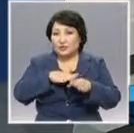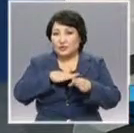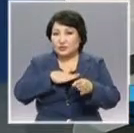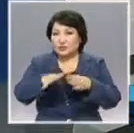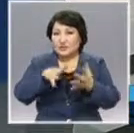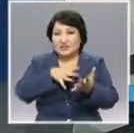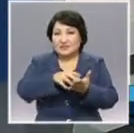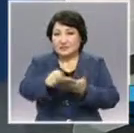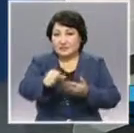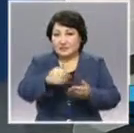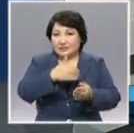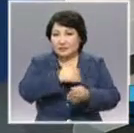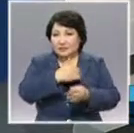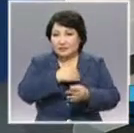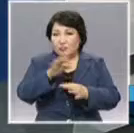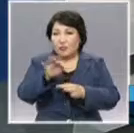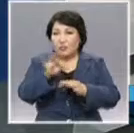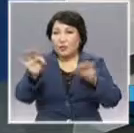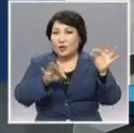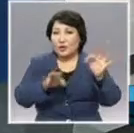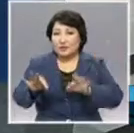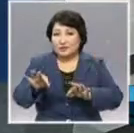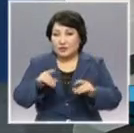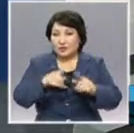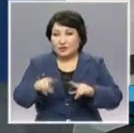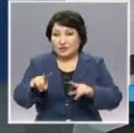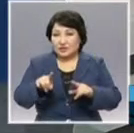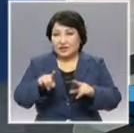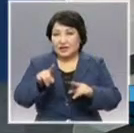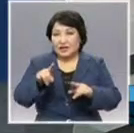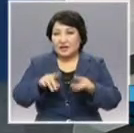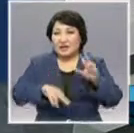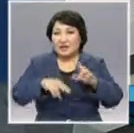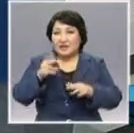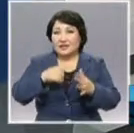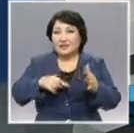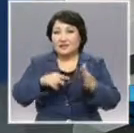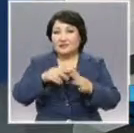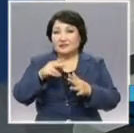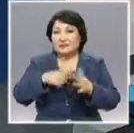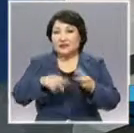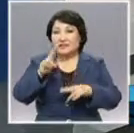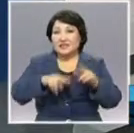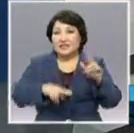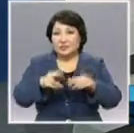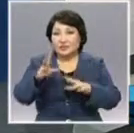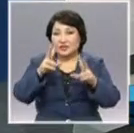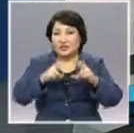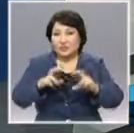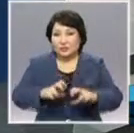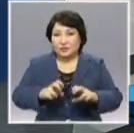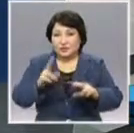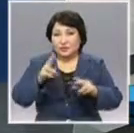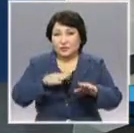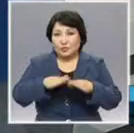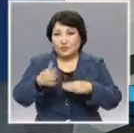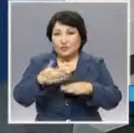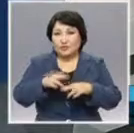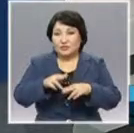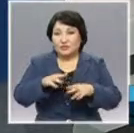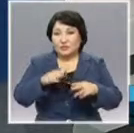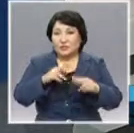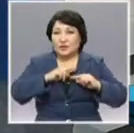управлением архитектуры и градостроительства разработан полностью на этот участок. Я думаю, что эта работа у нас быстро